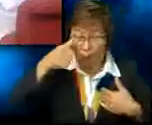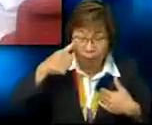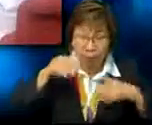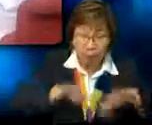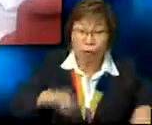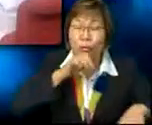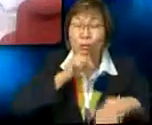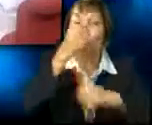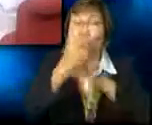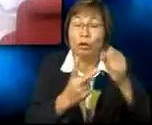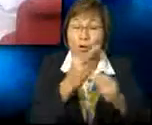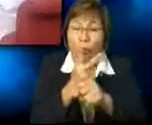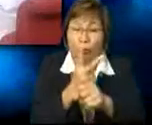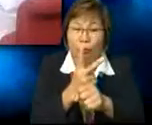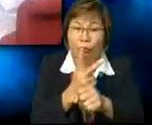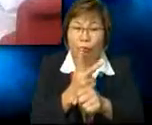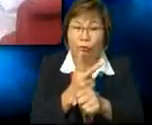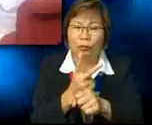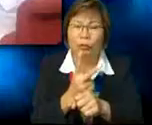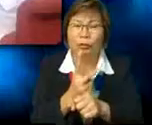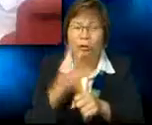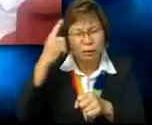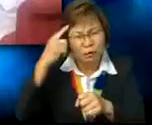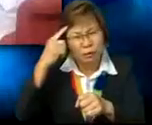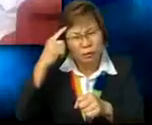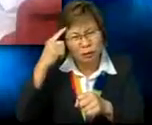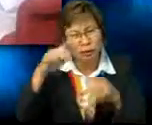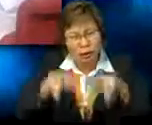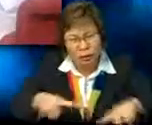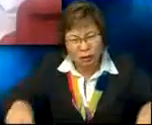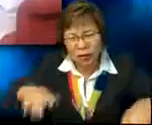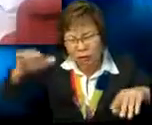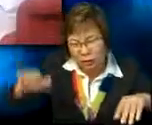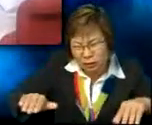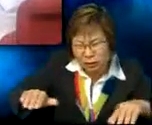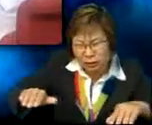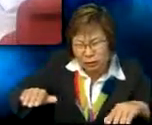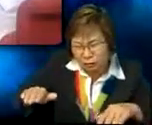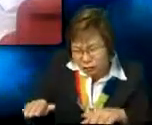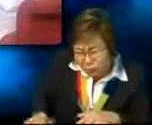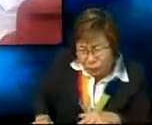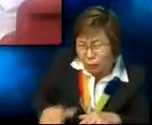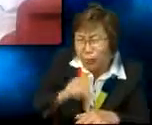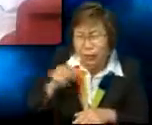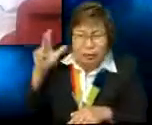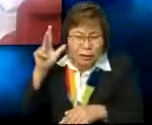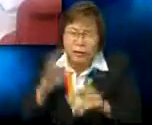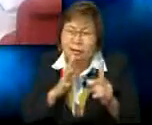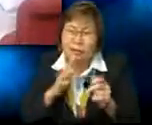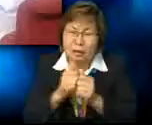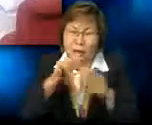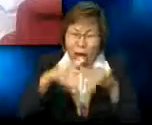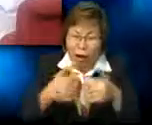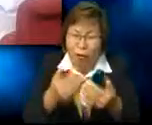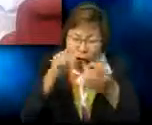kanak-kanak berumur 2 tahun 9 bulan. Bayangkan macam mana kanak-kanak yang kecil itu, yang mungkin tidak mendengar cakap kita, macam mana saya